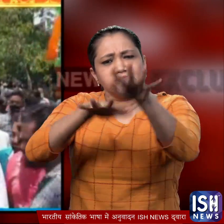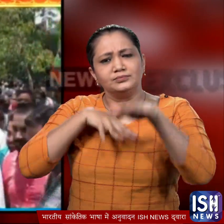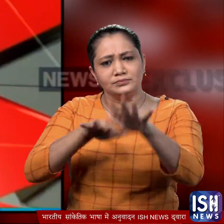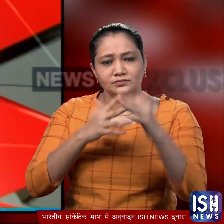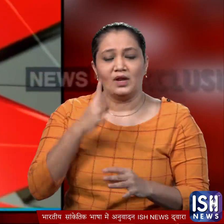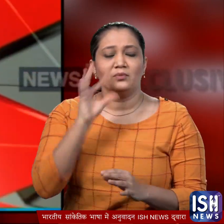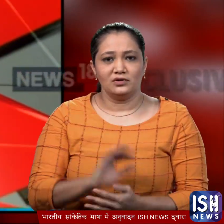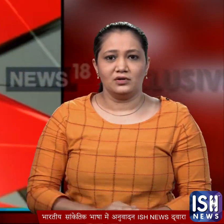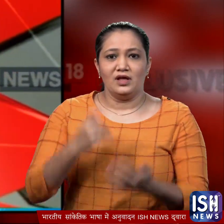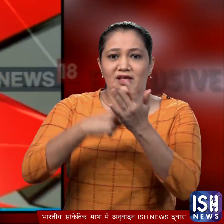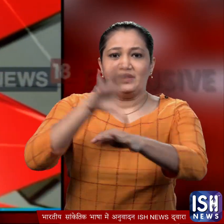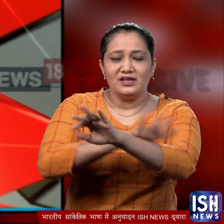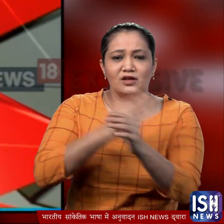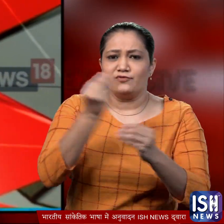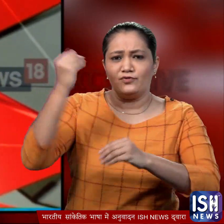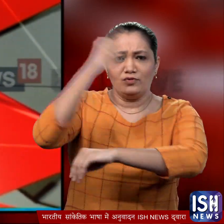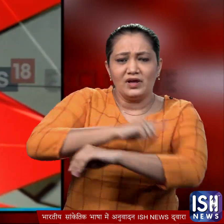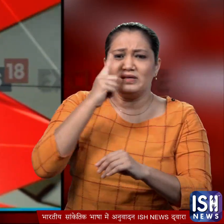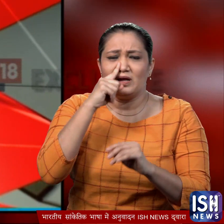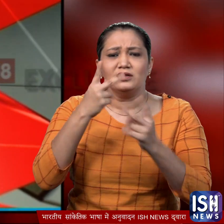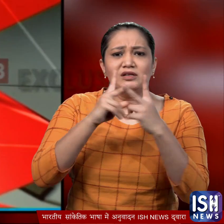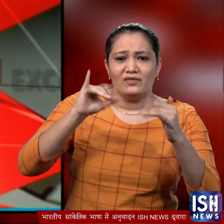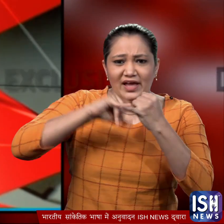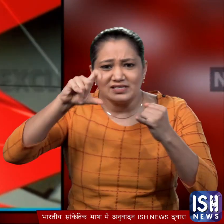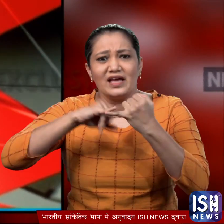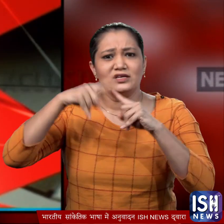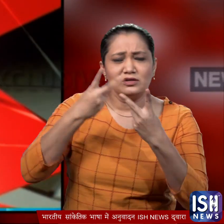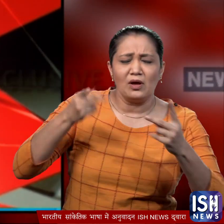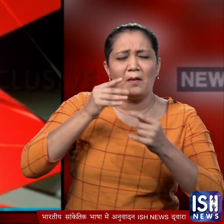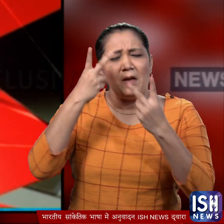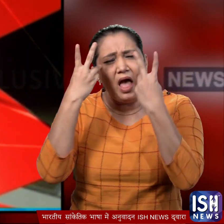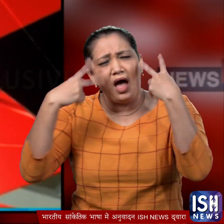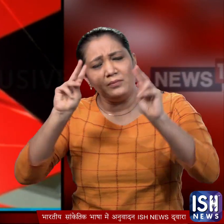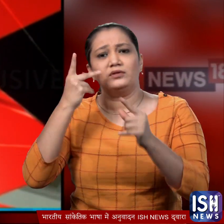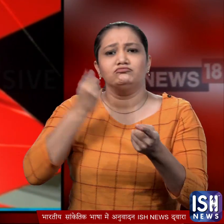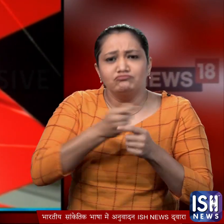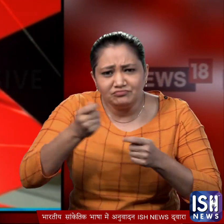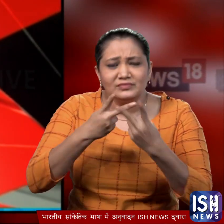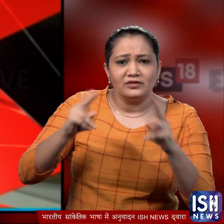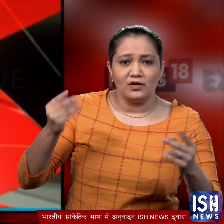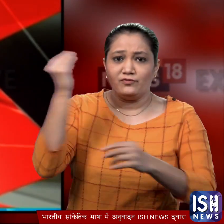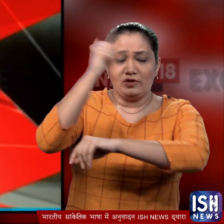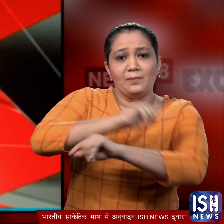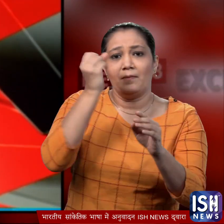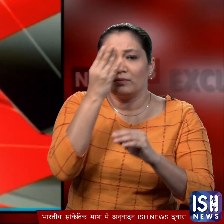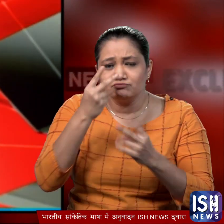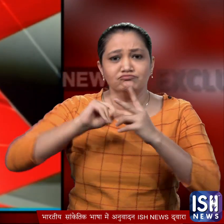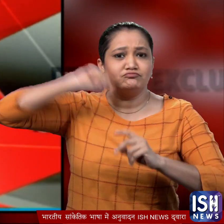निकाली। सौभाग्य की एक बात थी कि राजस्थान में पिछले दिनों महिलाओं और दलितों के खिलाफ अपराध की कई घटनाएं सामने आई। कुछ दिन पहले जब